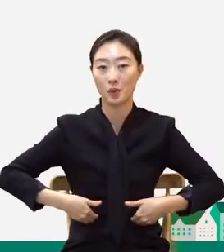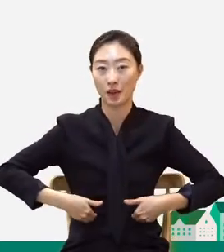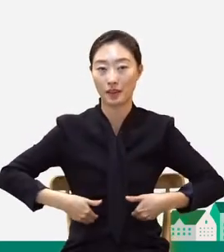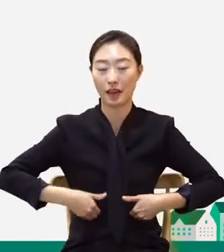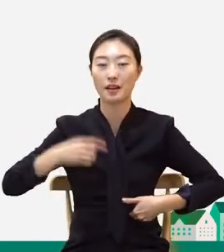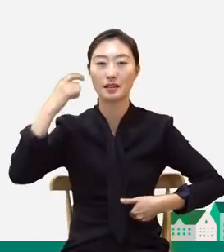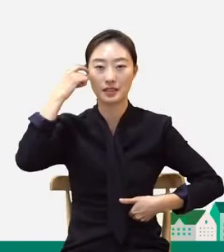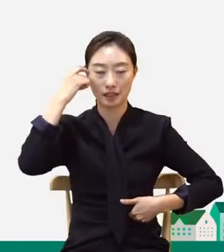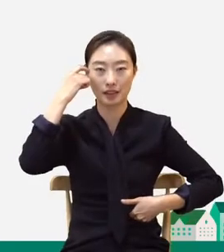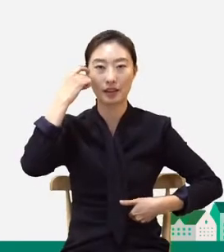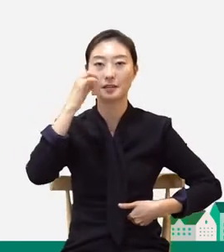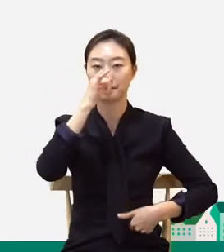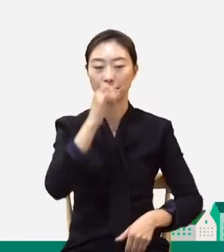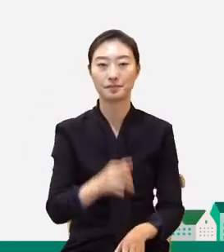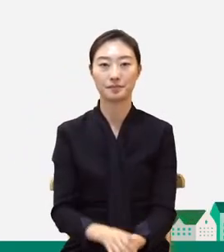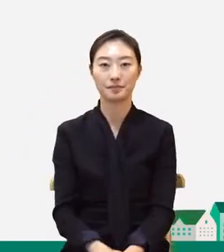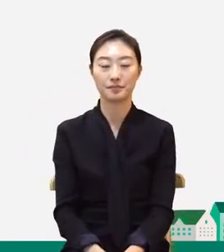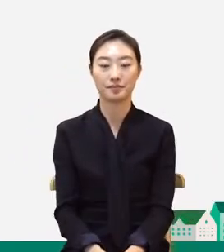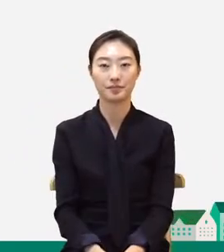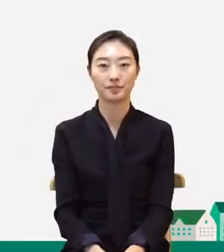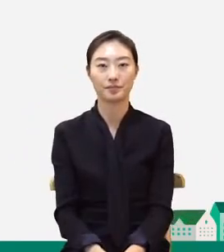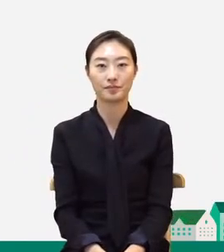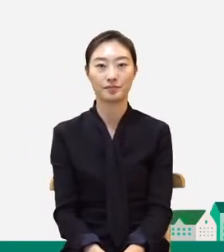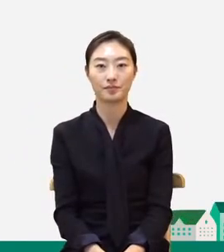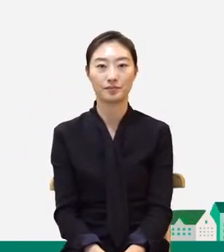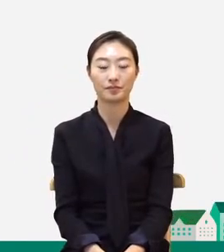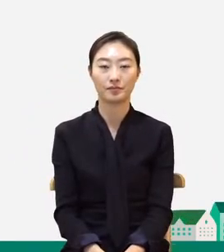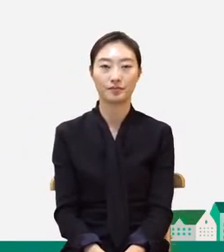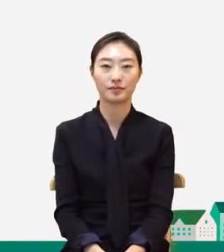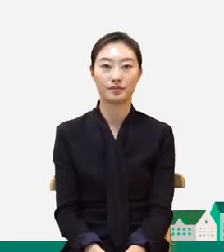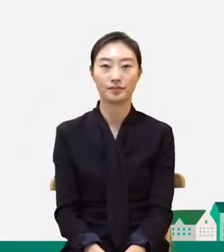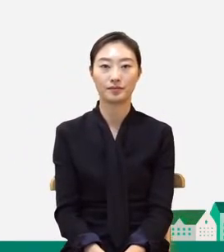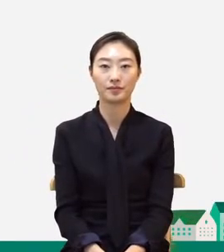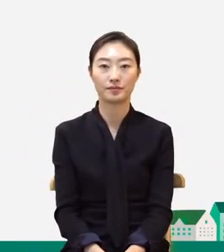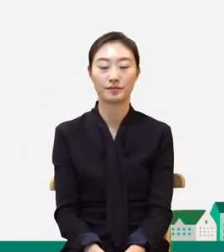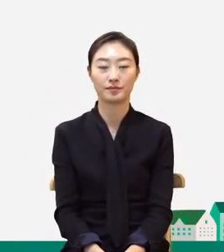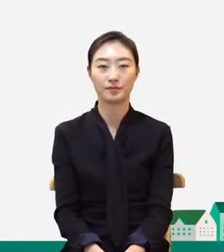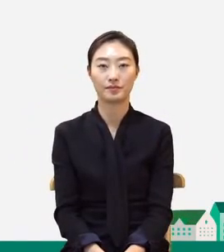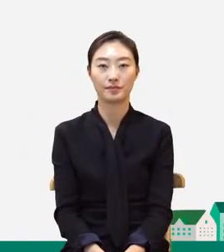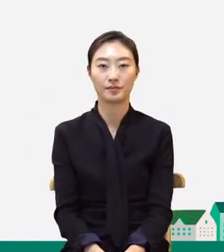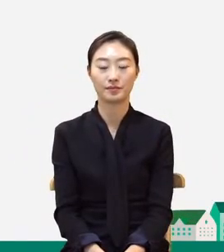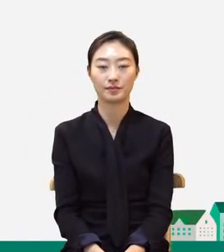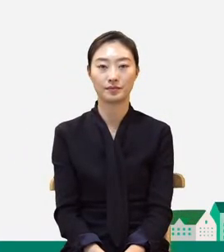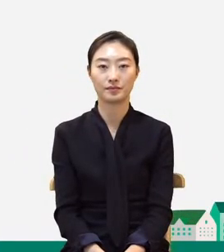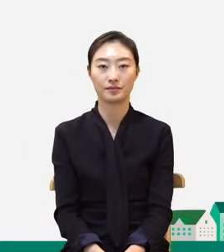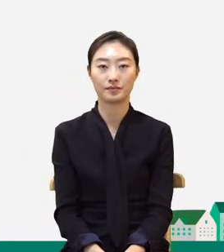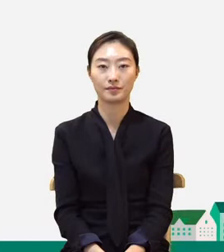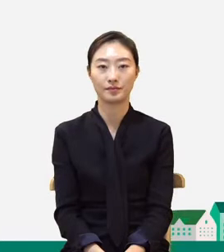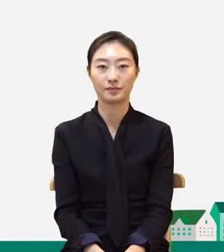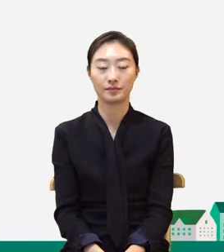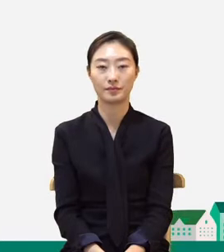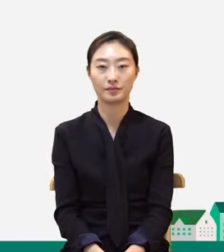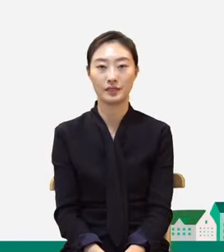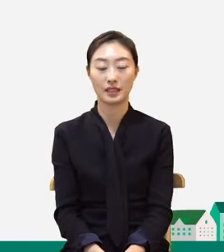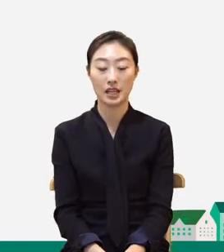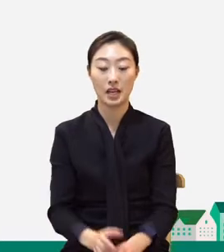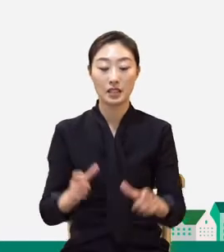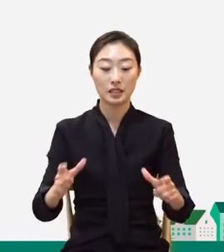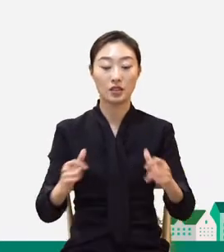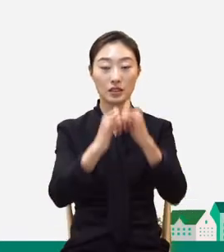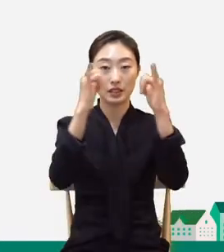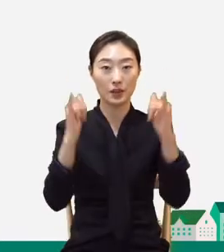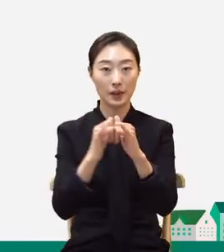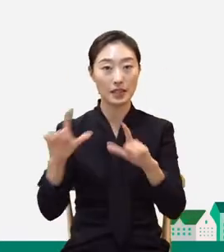생각하고 있습니다. 그리고 이제, 지역사회 이제 생활과